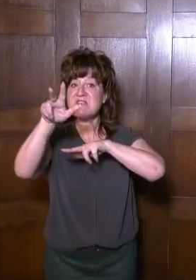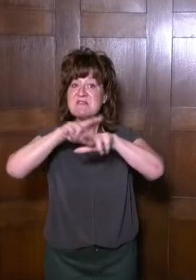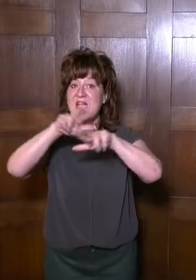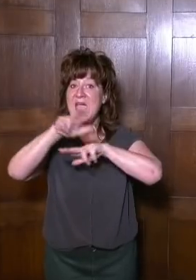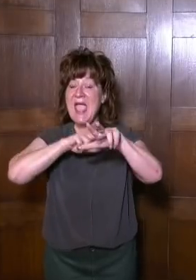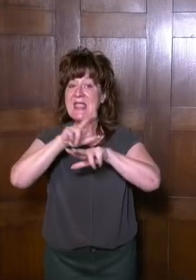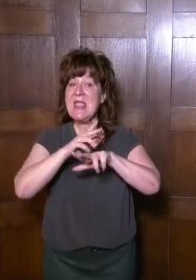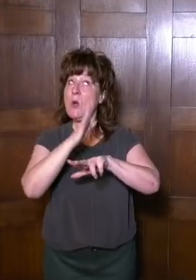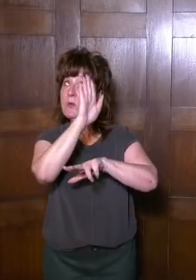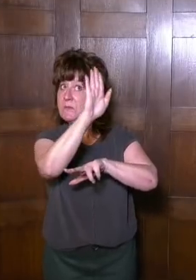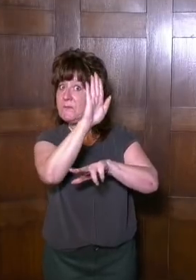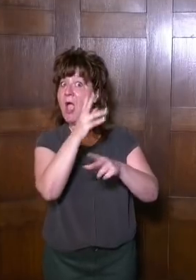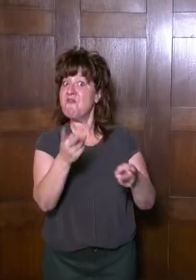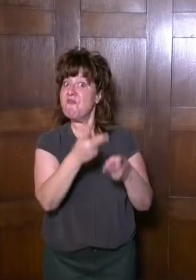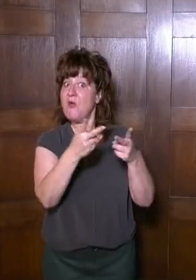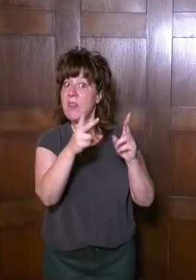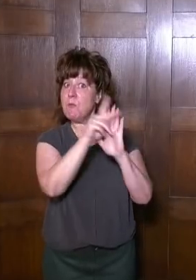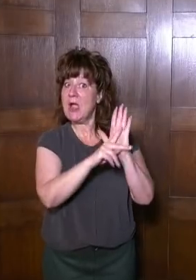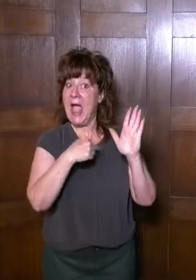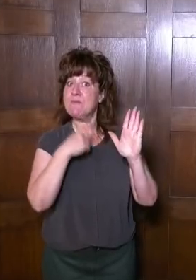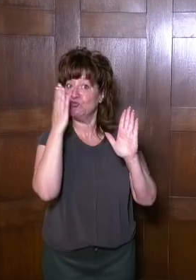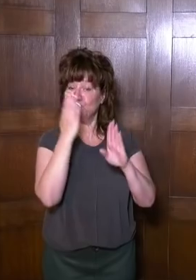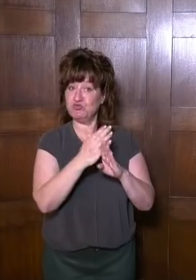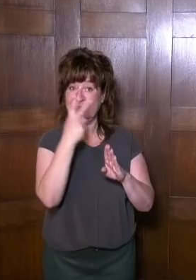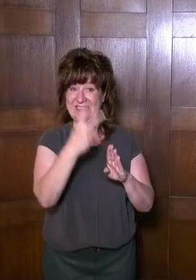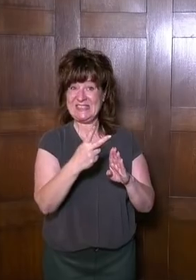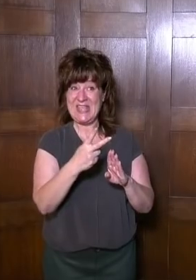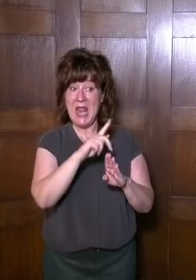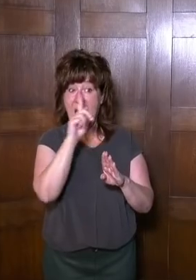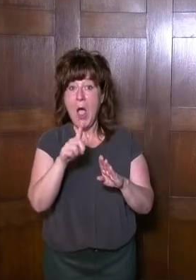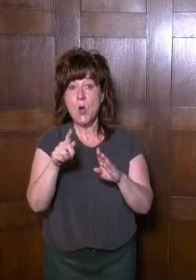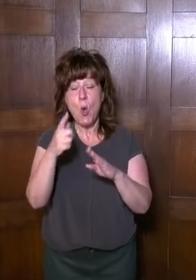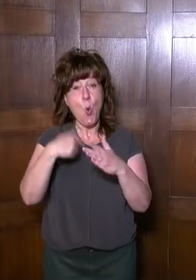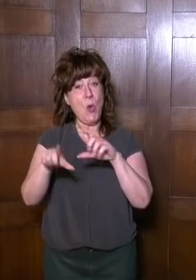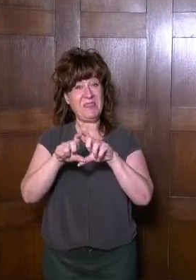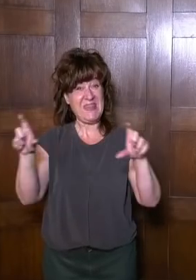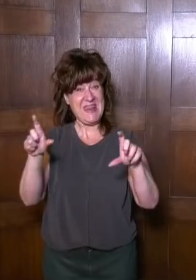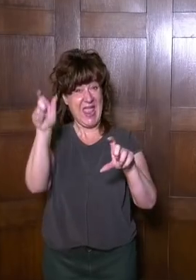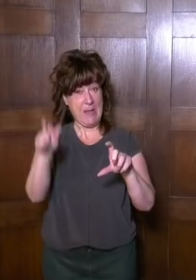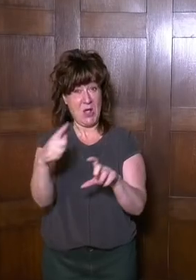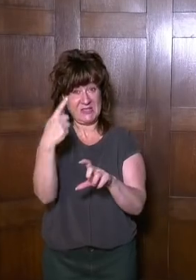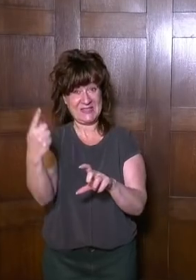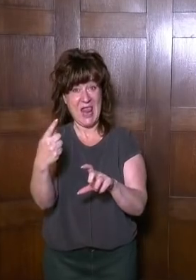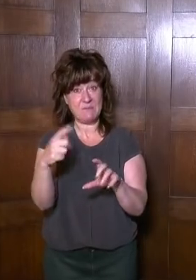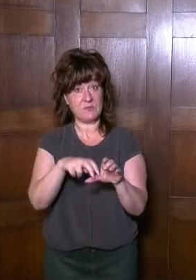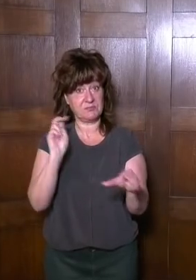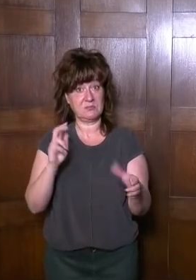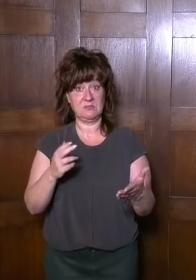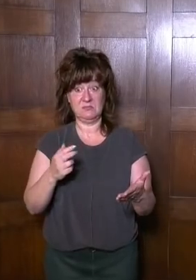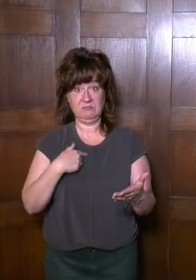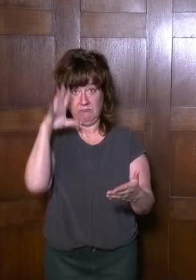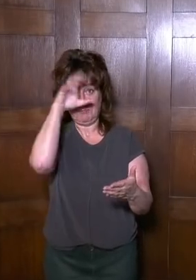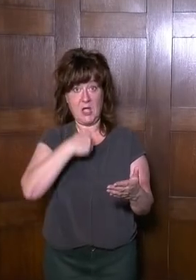dem Förderprogramm gesehen, und dort wird eben auch wieder der Unternehmer ausgedient. Das ist für mich schier unbegreiflich.